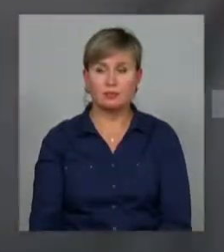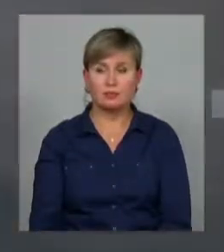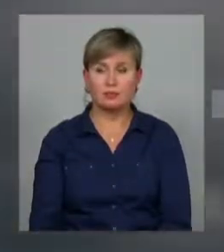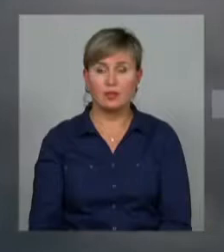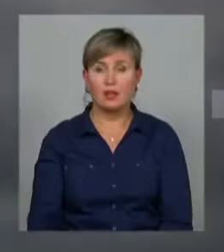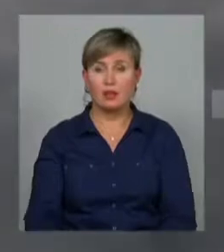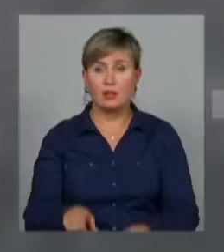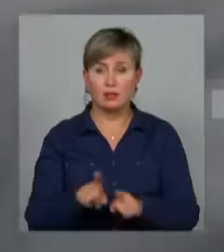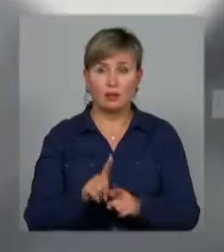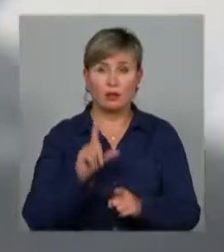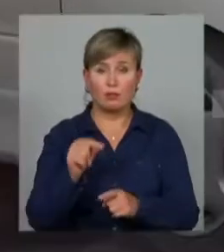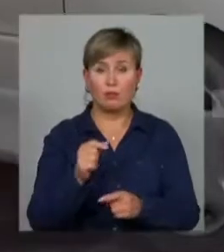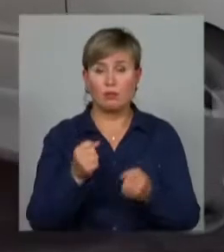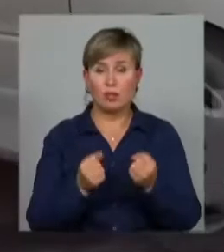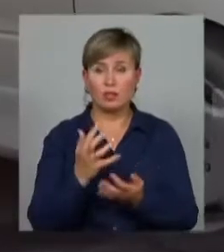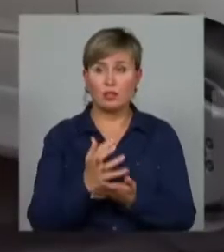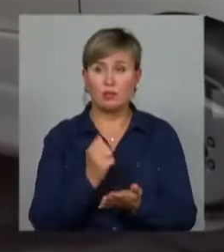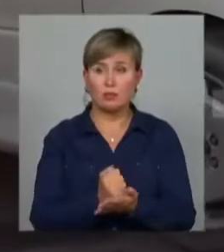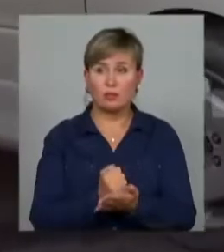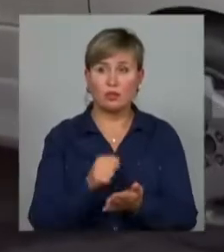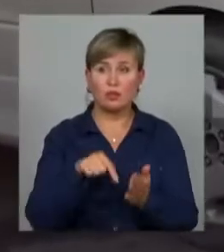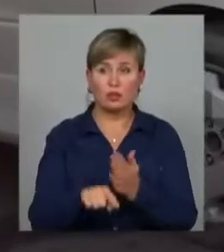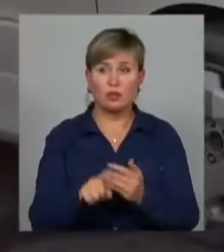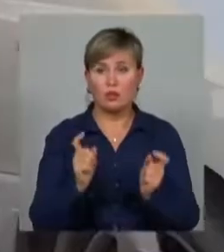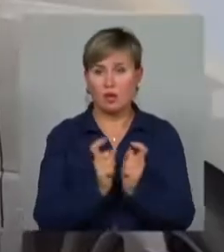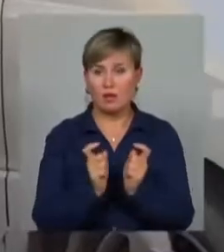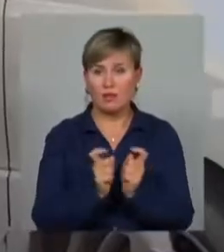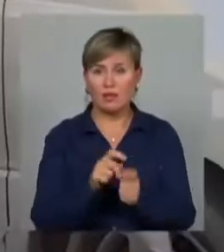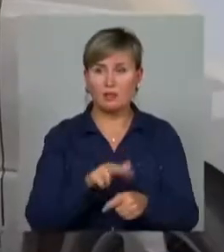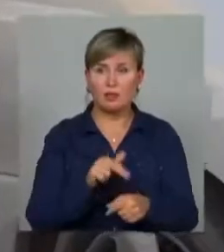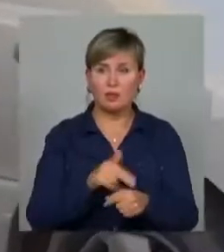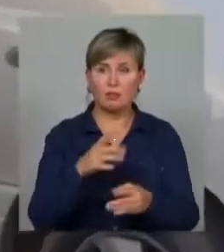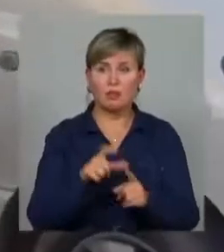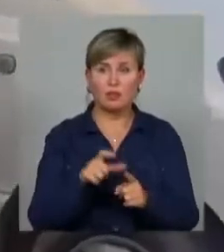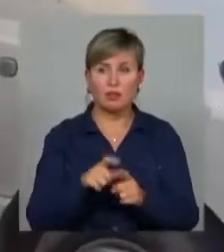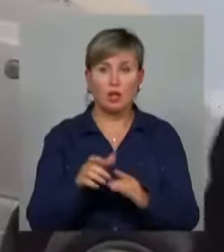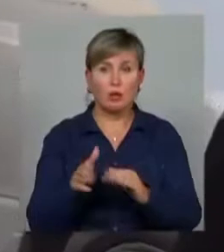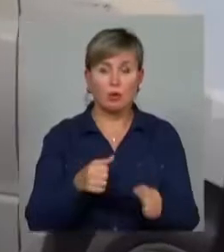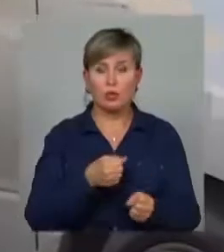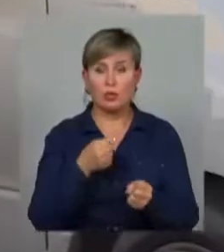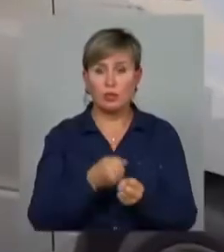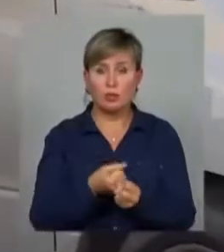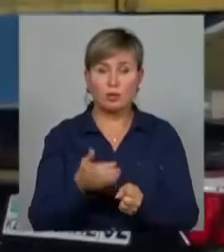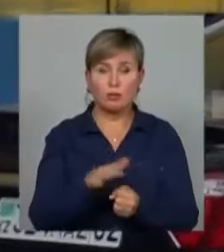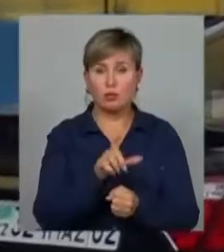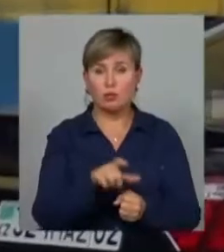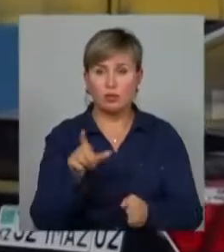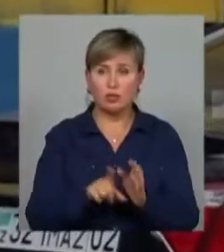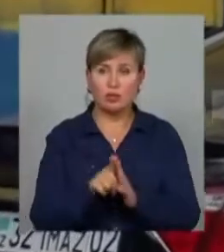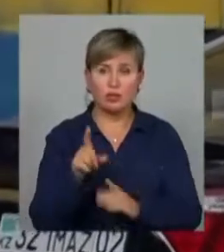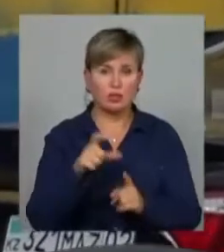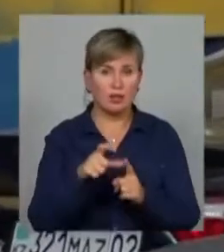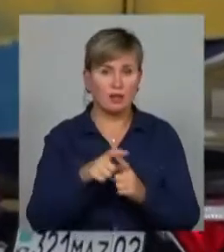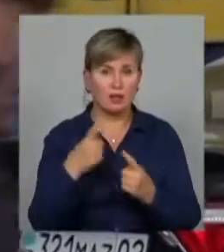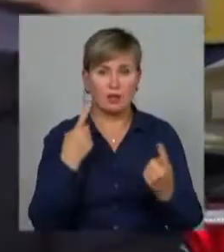Обычный поход за автозапчастями обернулся для Айдара Аманжолова конфликтом с полицейскими. По его словам, после ДТП между сторонами произошла словесная